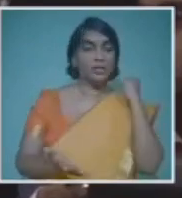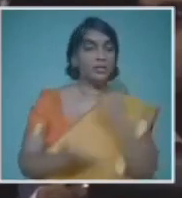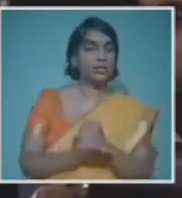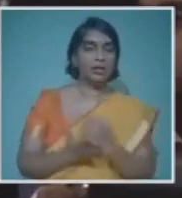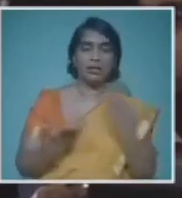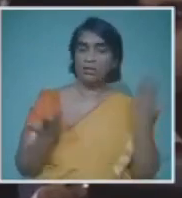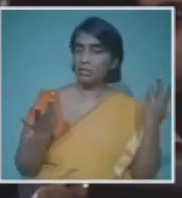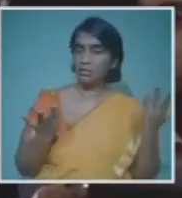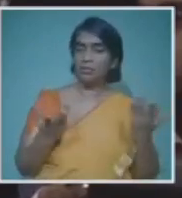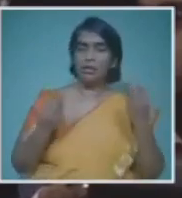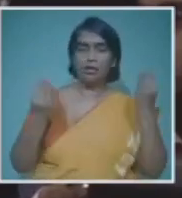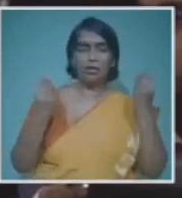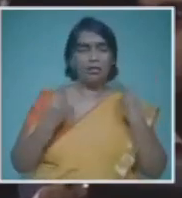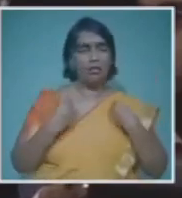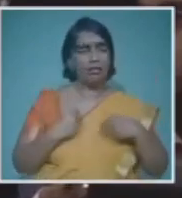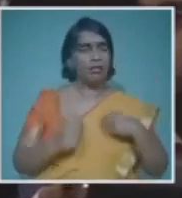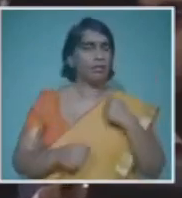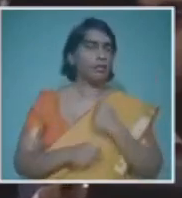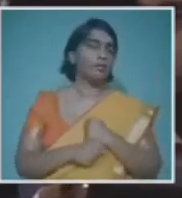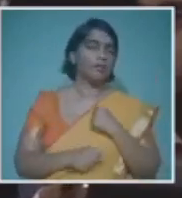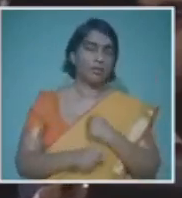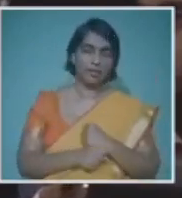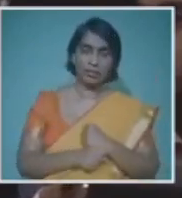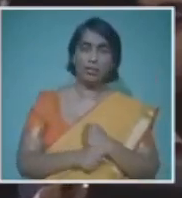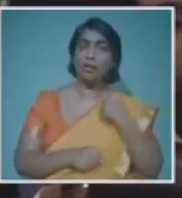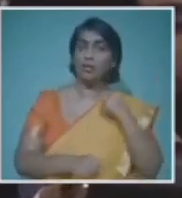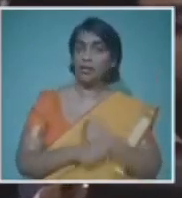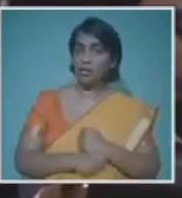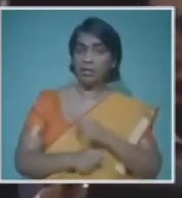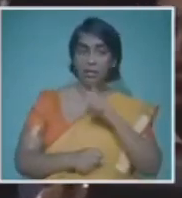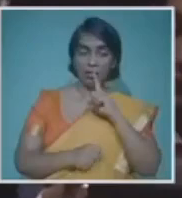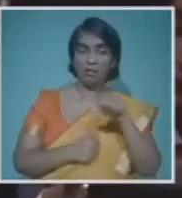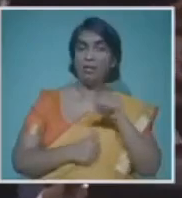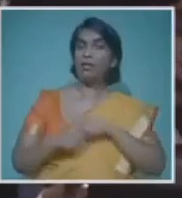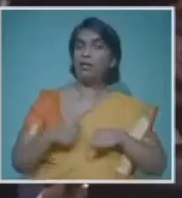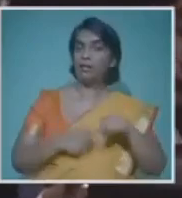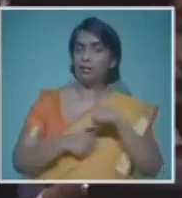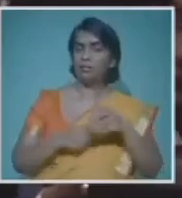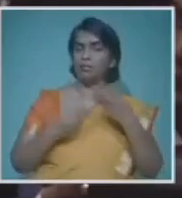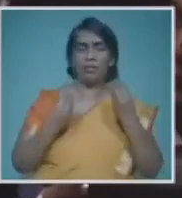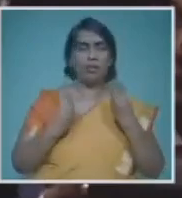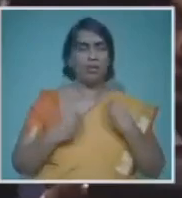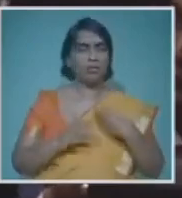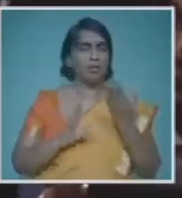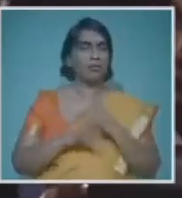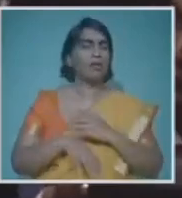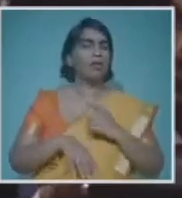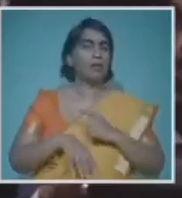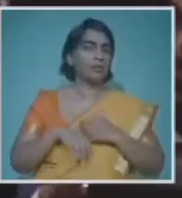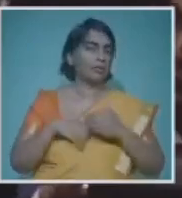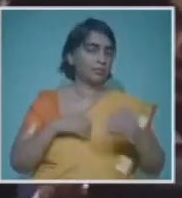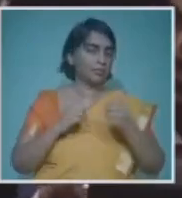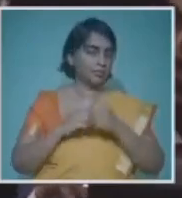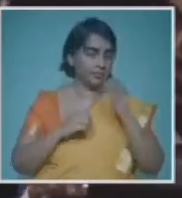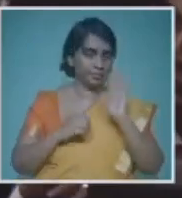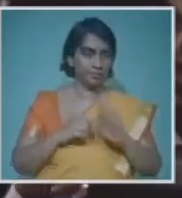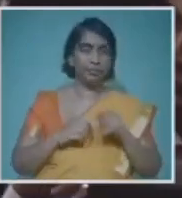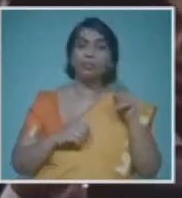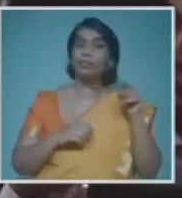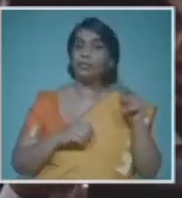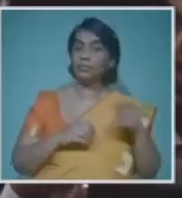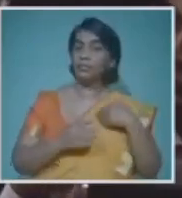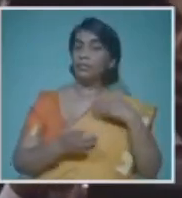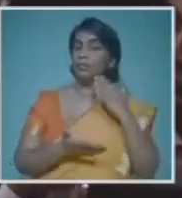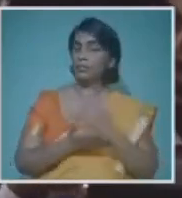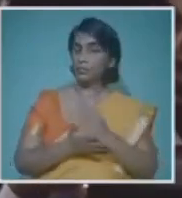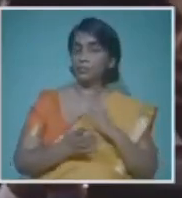කාටවත් නැහැ. අරාජික රාජ්‍යයක් බවට පත් වෙනවා. රාජ්‍ය කියන ආයතනය බිඳ වැටෙනවා. පහුගිය කාලේ එහෙම වෙමින් පැවතුණා. දැන් ඒක වළක්ව